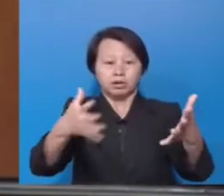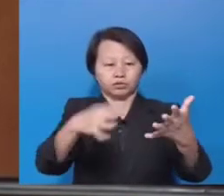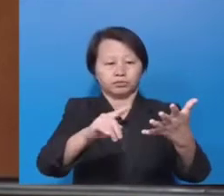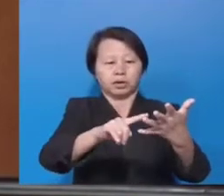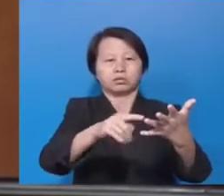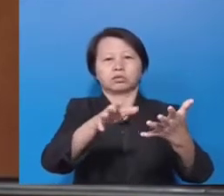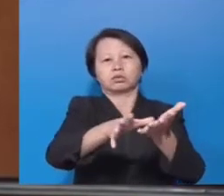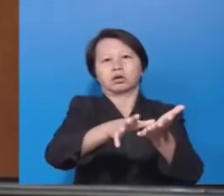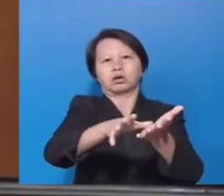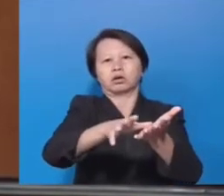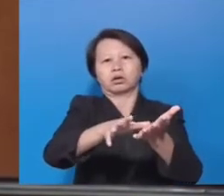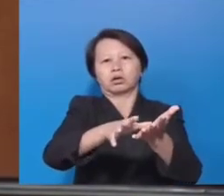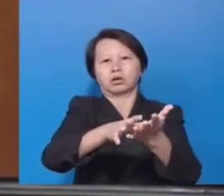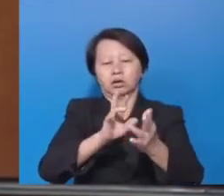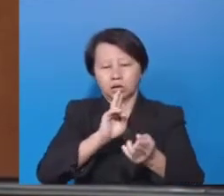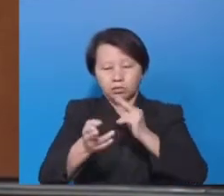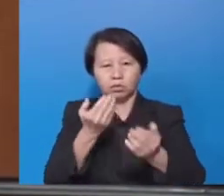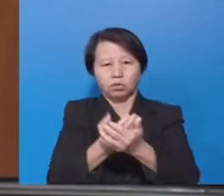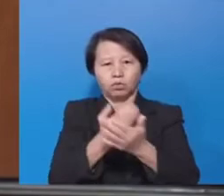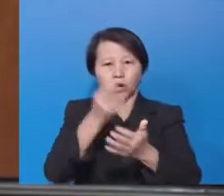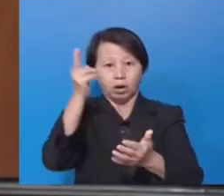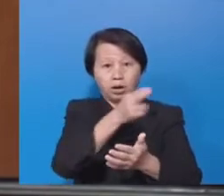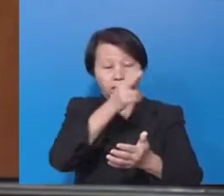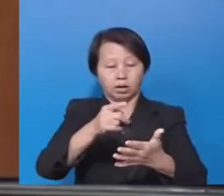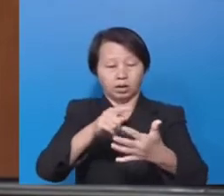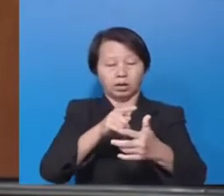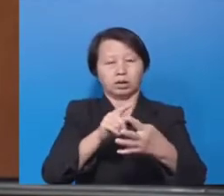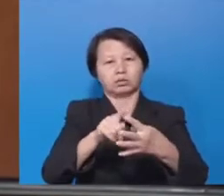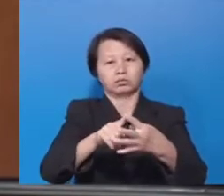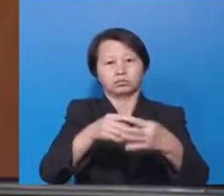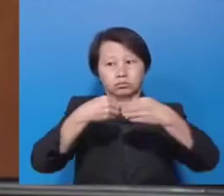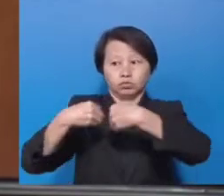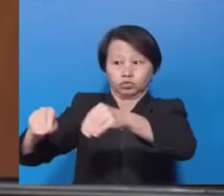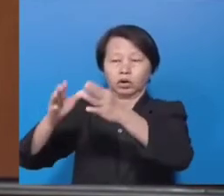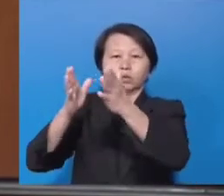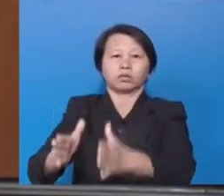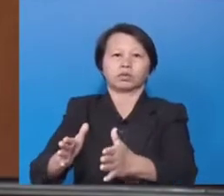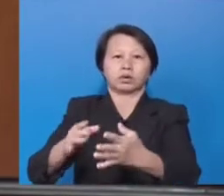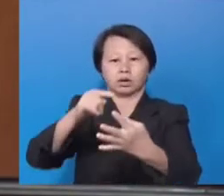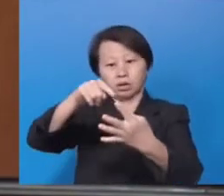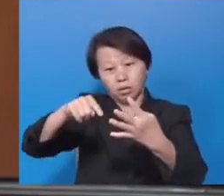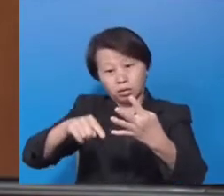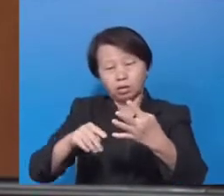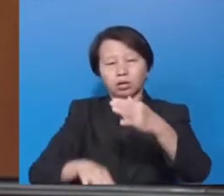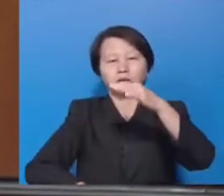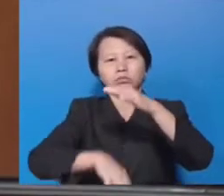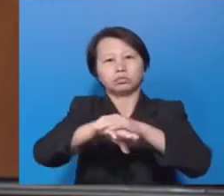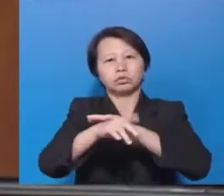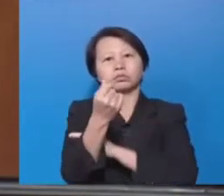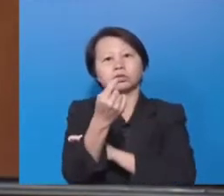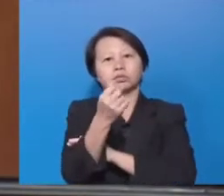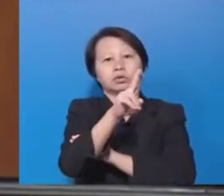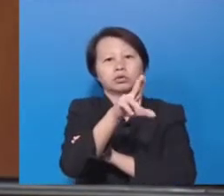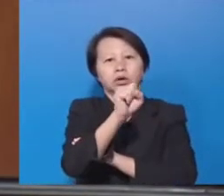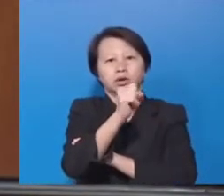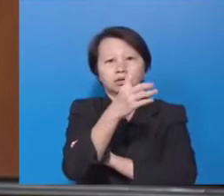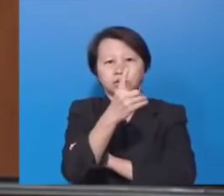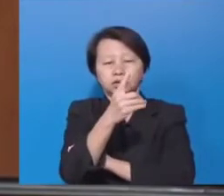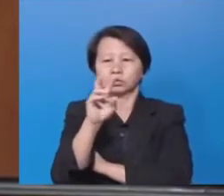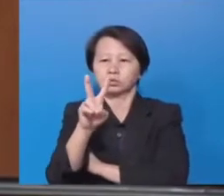selepas dadah penggubahan uang haram dan juga pemandangan manusia yang mencecah nilainya sehingga kepada